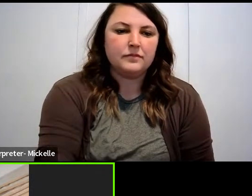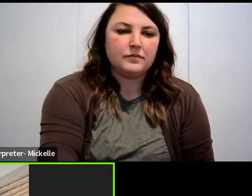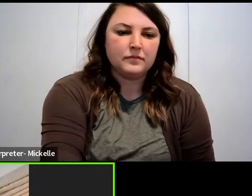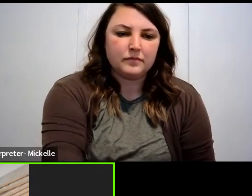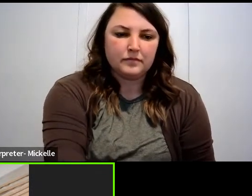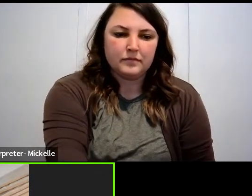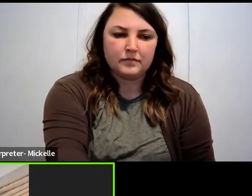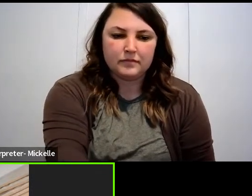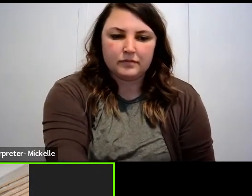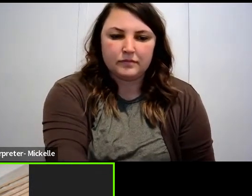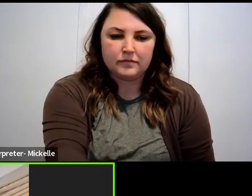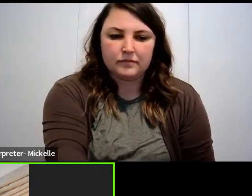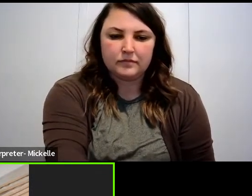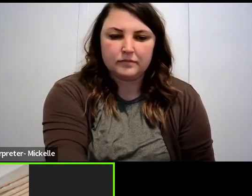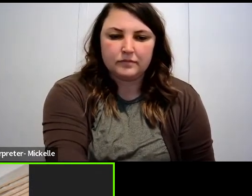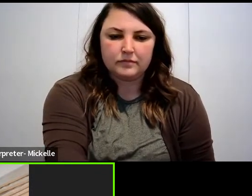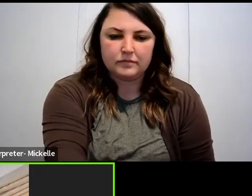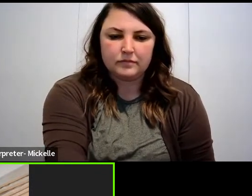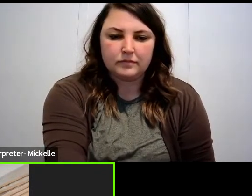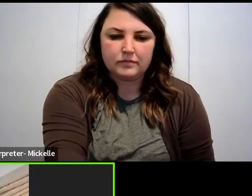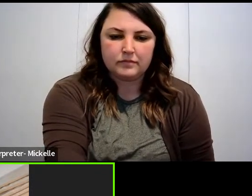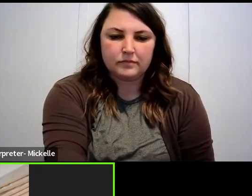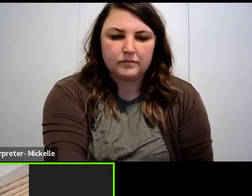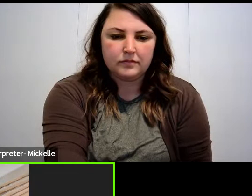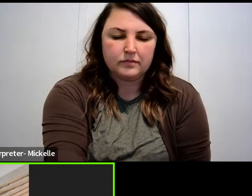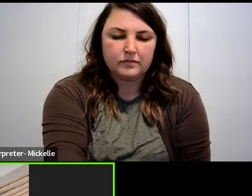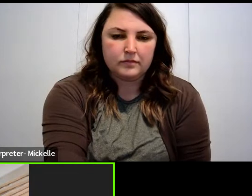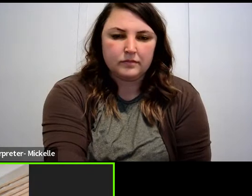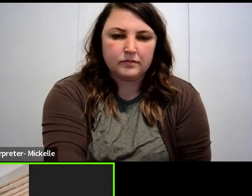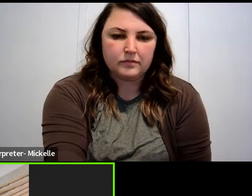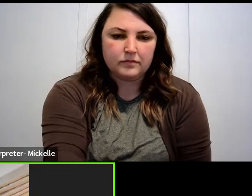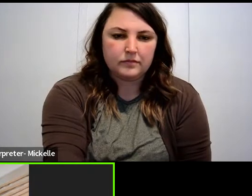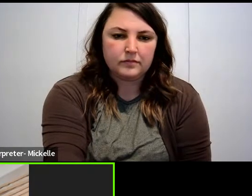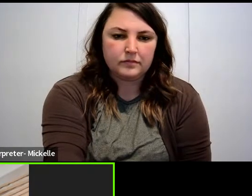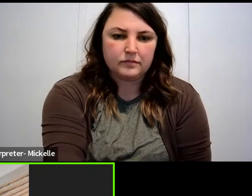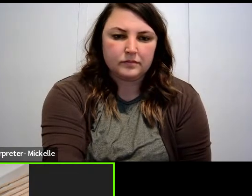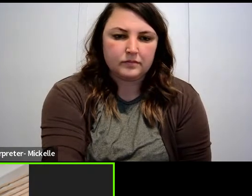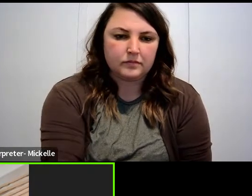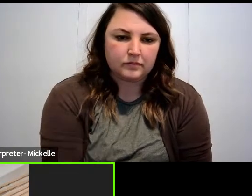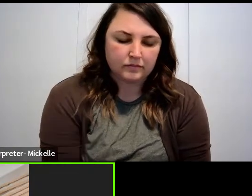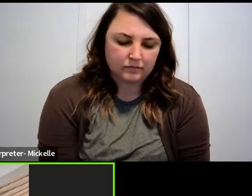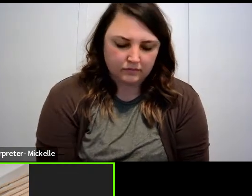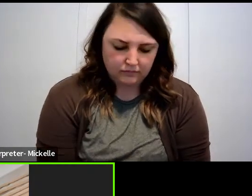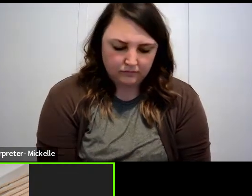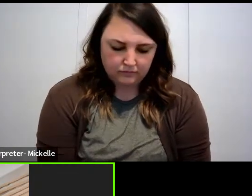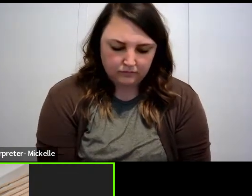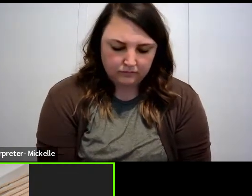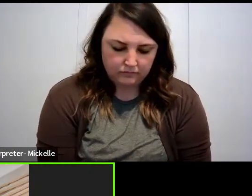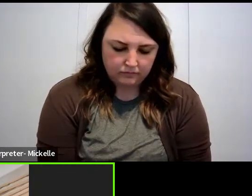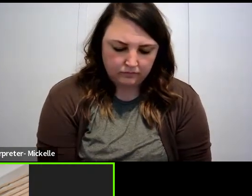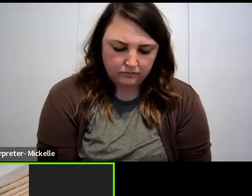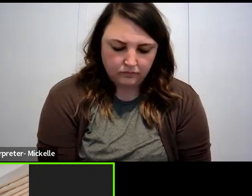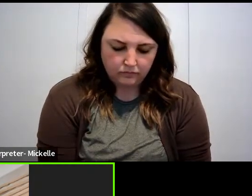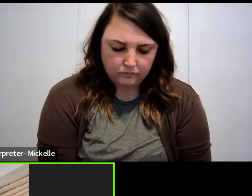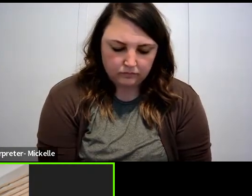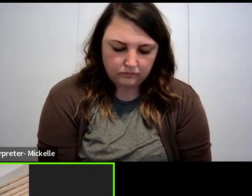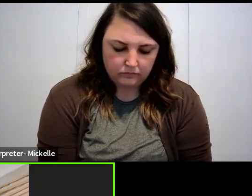ولا تزيد كتير علي أحسن ما نوقع